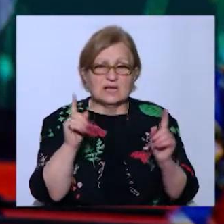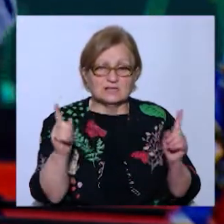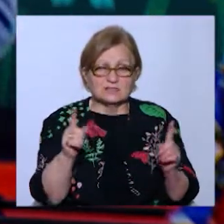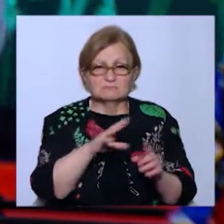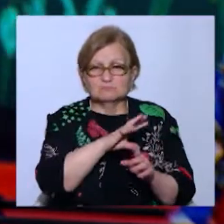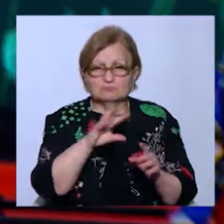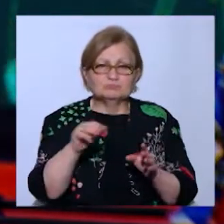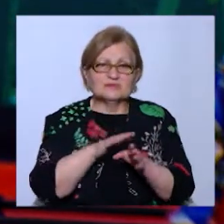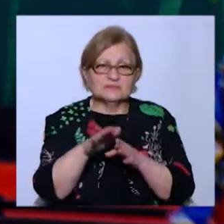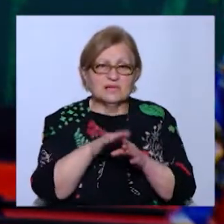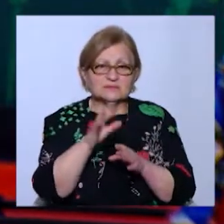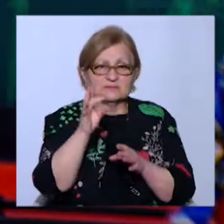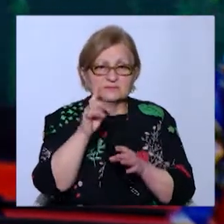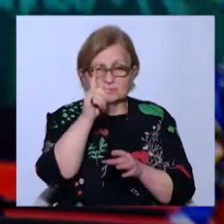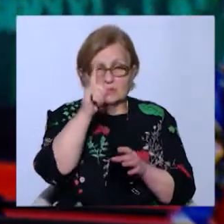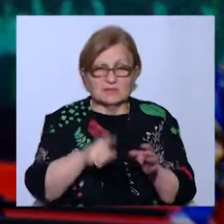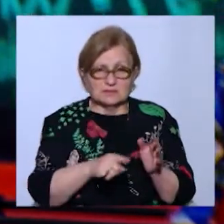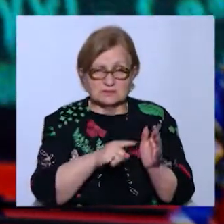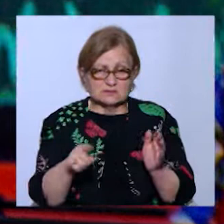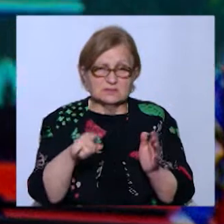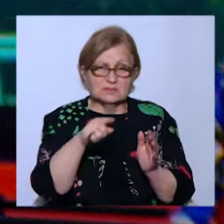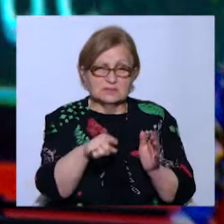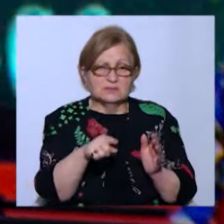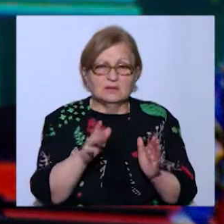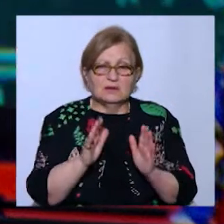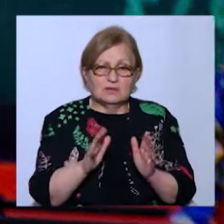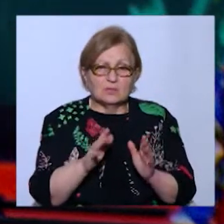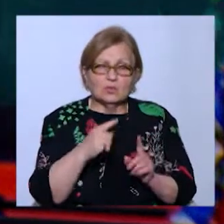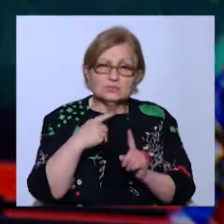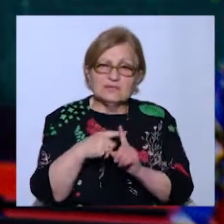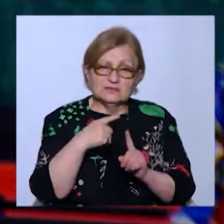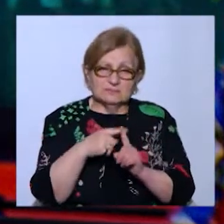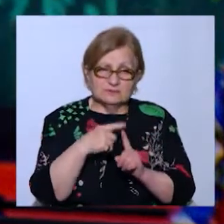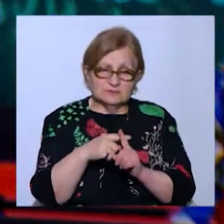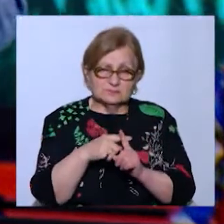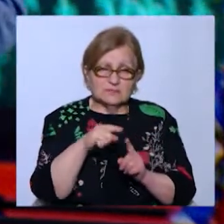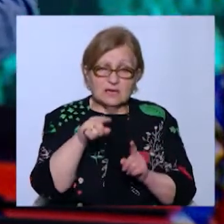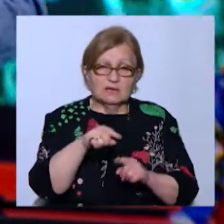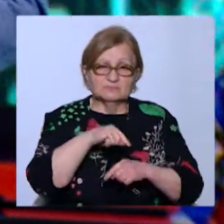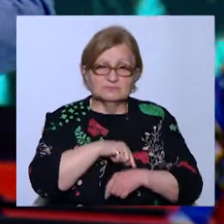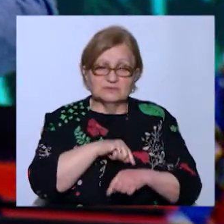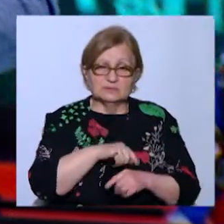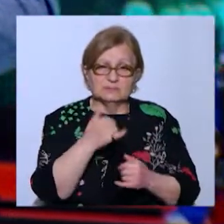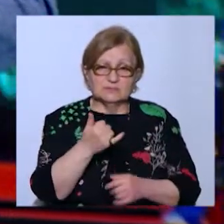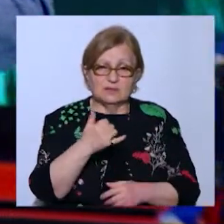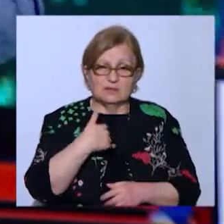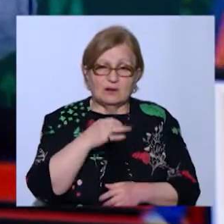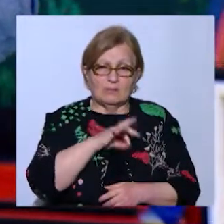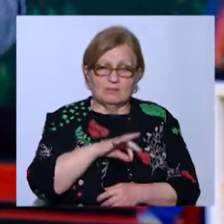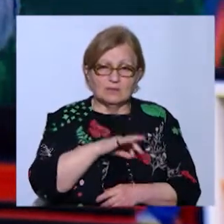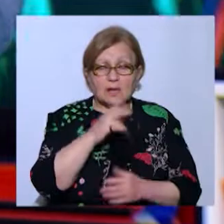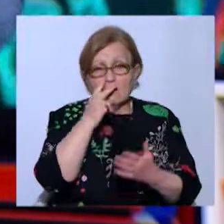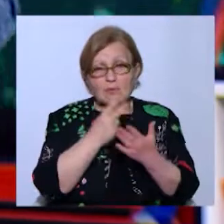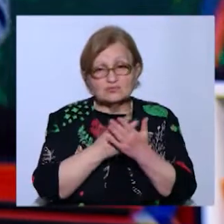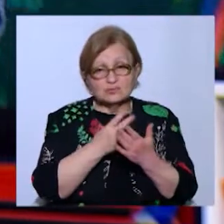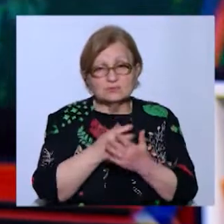მთლიანი რიცხვთა ღერძი, ხოლო ეს ფუნქცია იღებს მხოლოდ დადებით მნიშვნელობებს. აი ამ თვისებებს გამოვიყენებთ